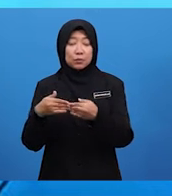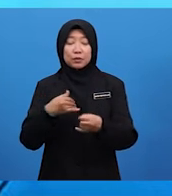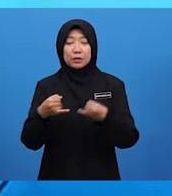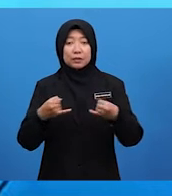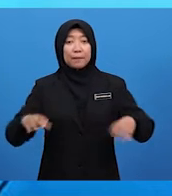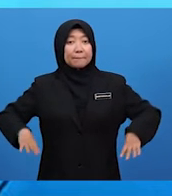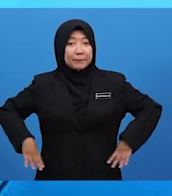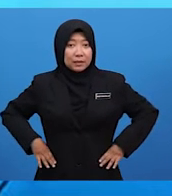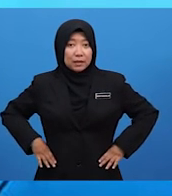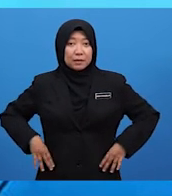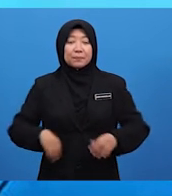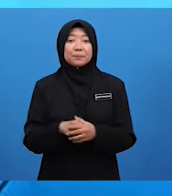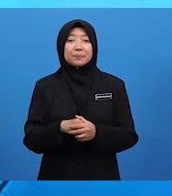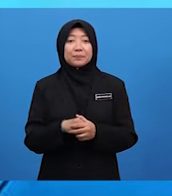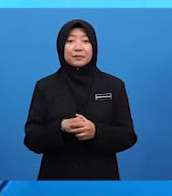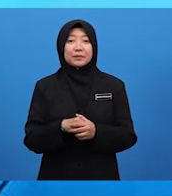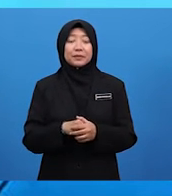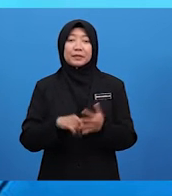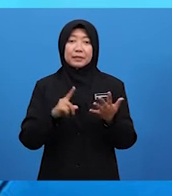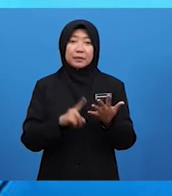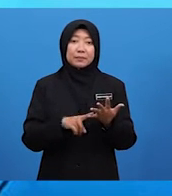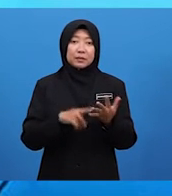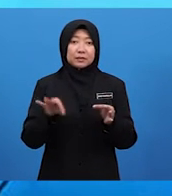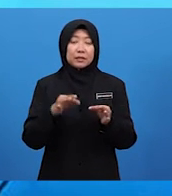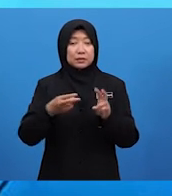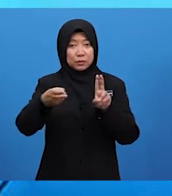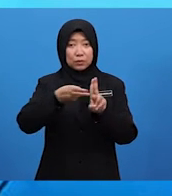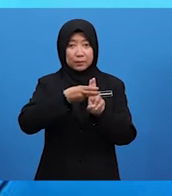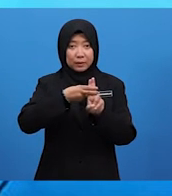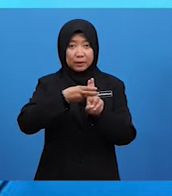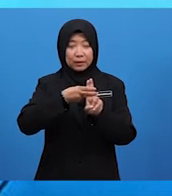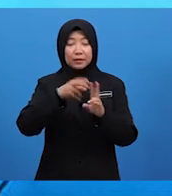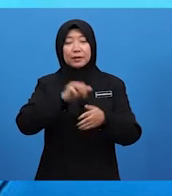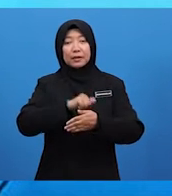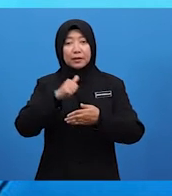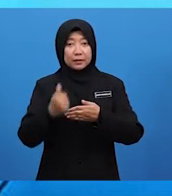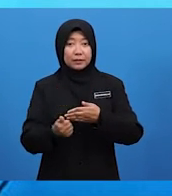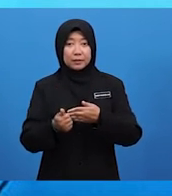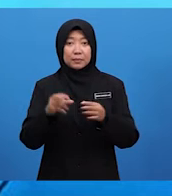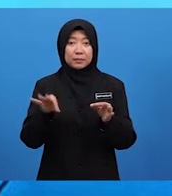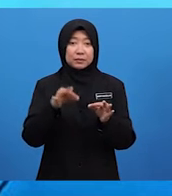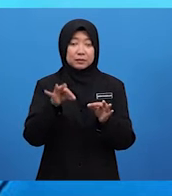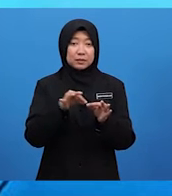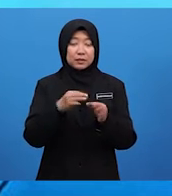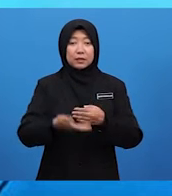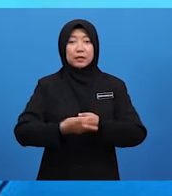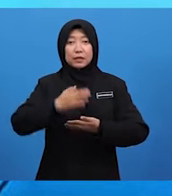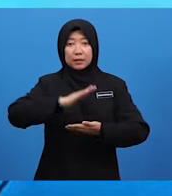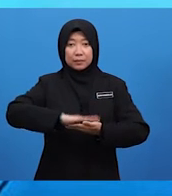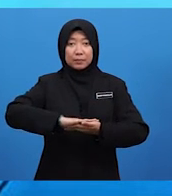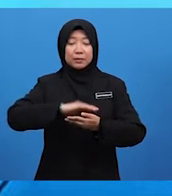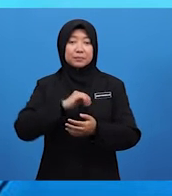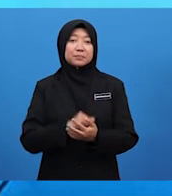pinggang. Kelima, menjahit cangkuk dan palang. Dan yang terakhir, menjahit kelepet.